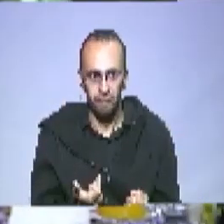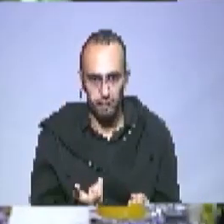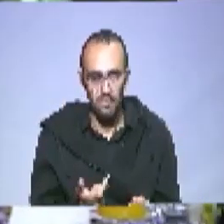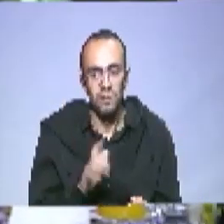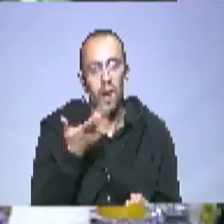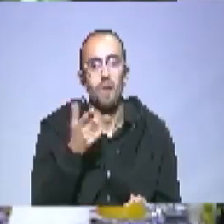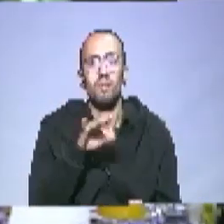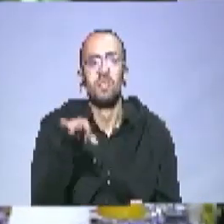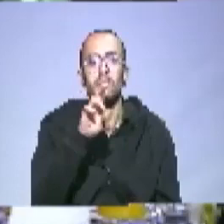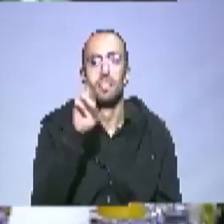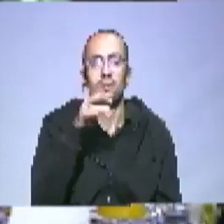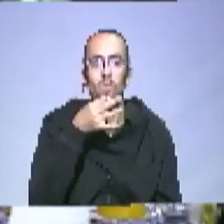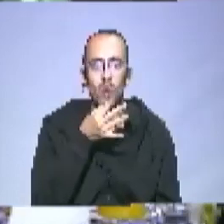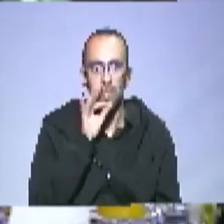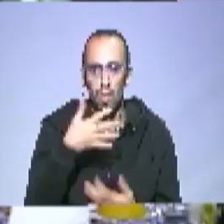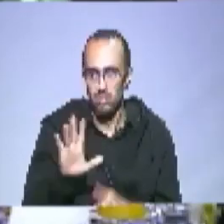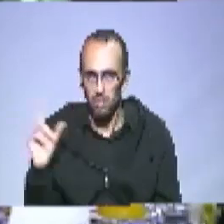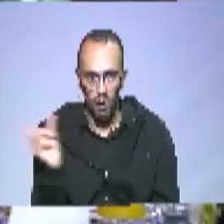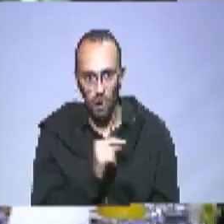حضرتك انت في ساعة